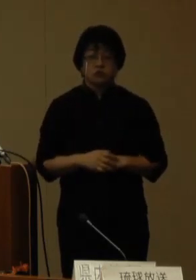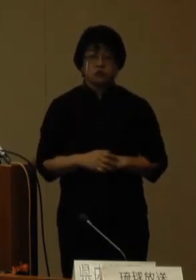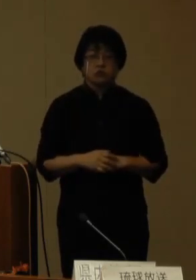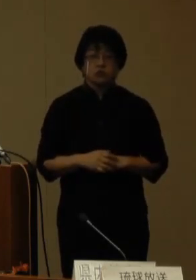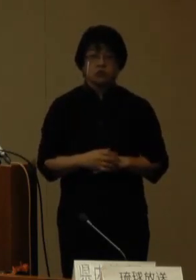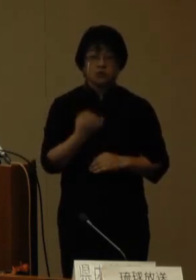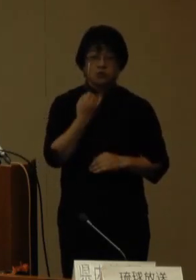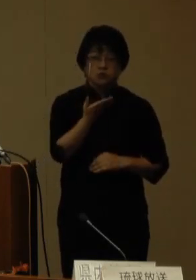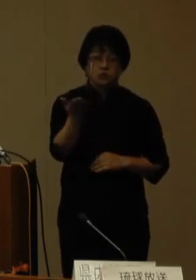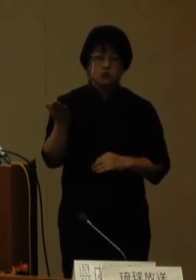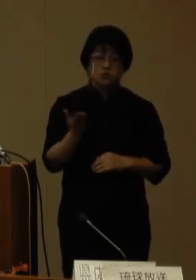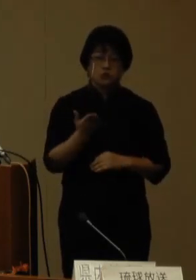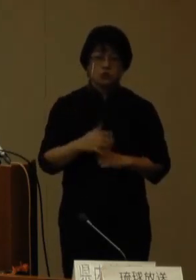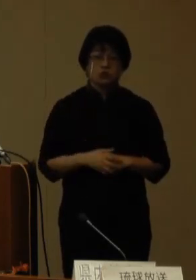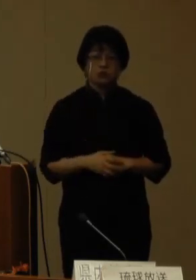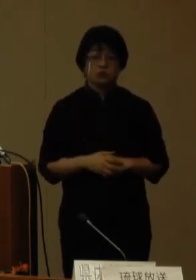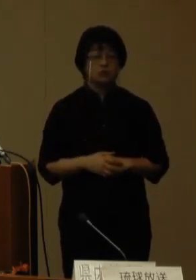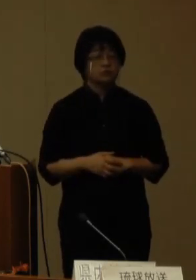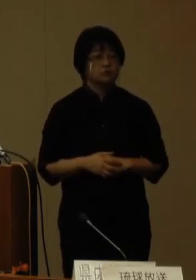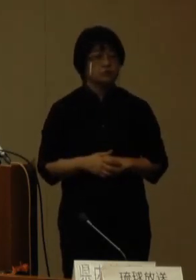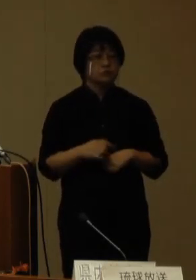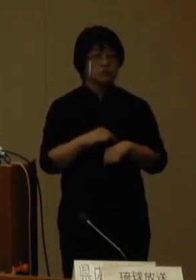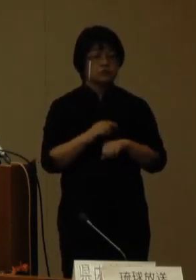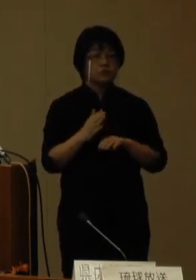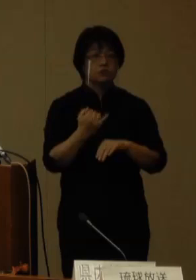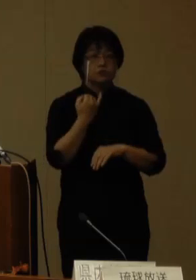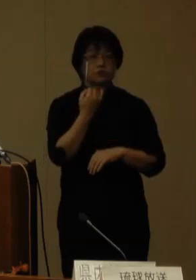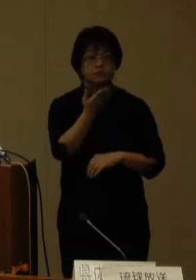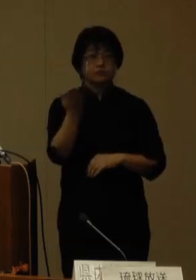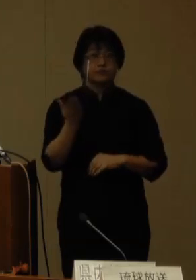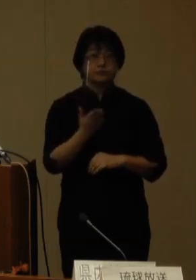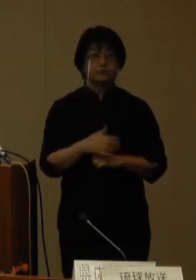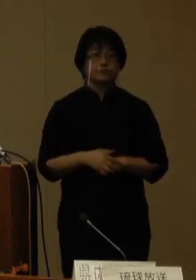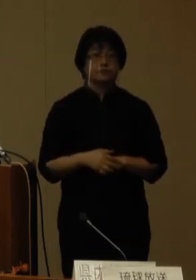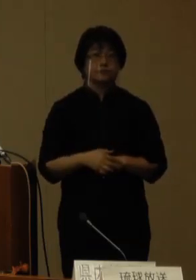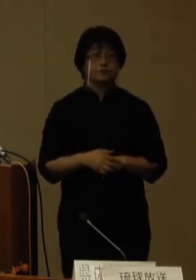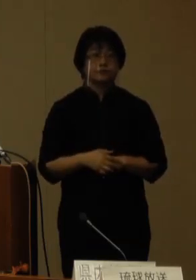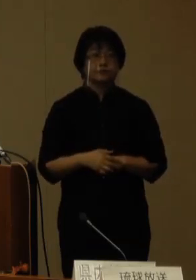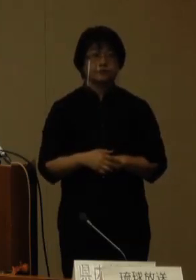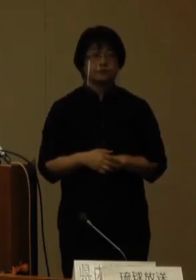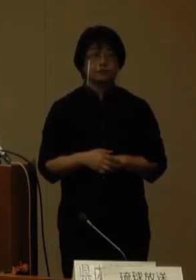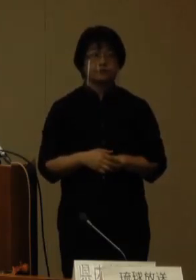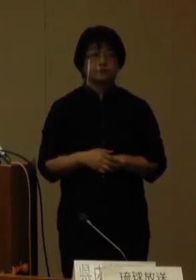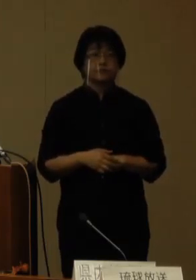よろしいでしょうか。そろそろお時間になりますがよろしいでしょうか。